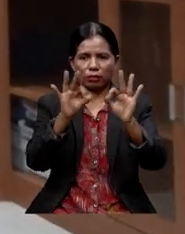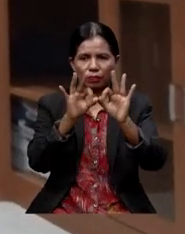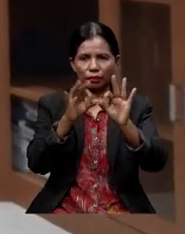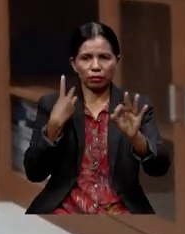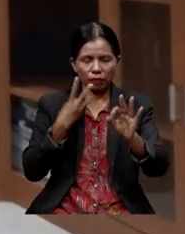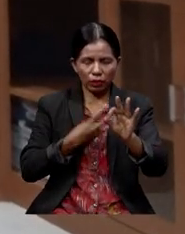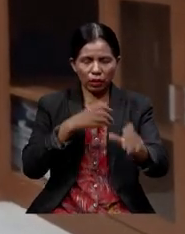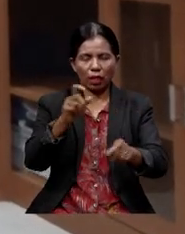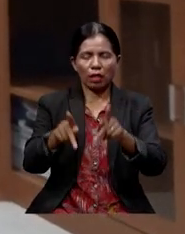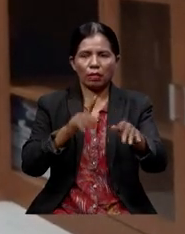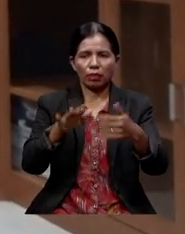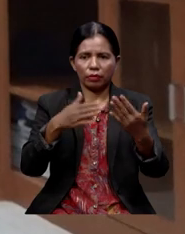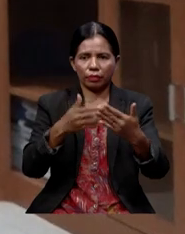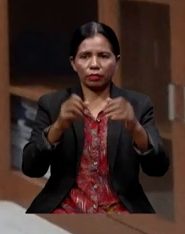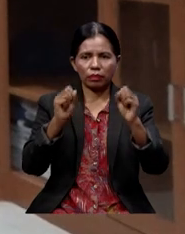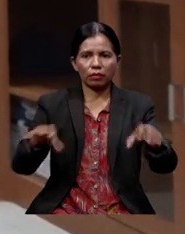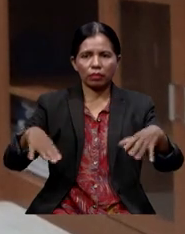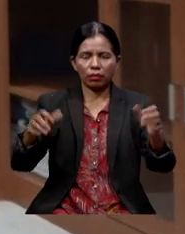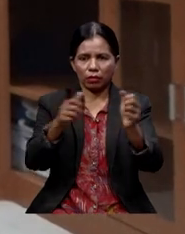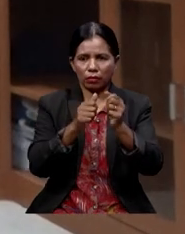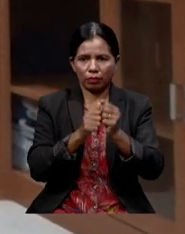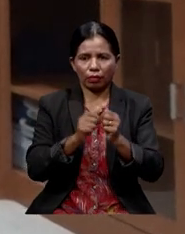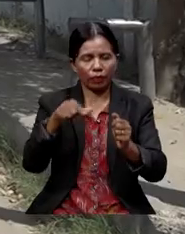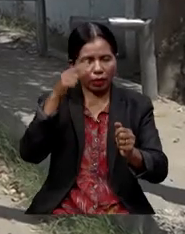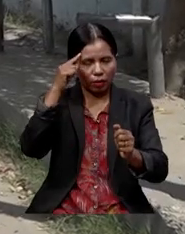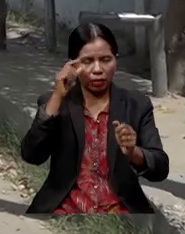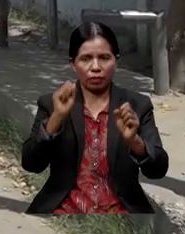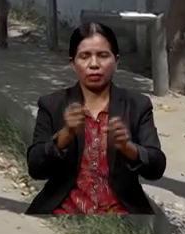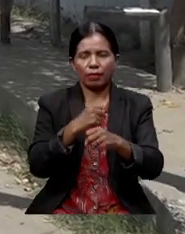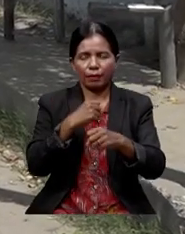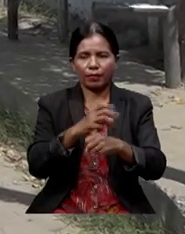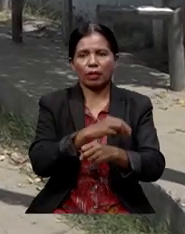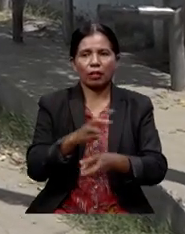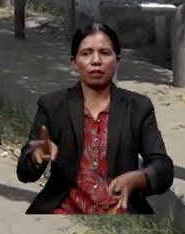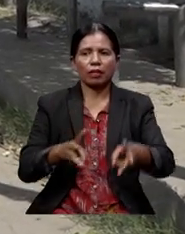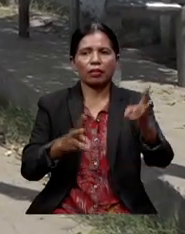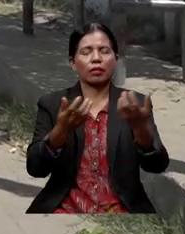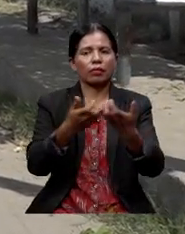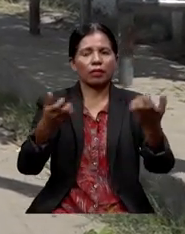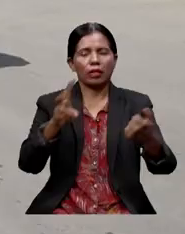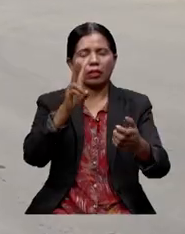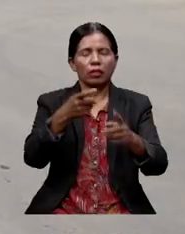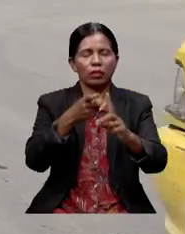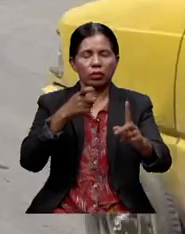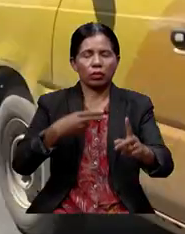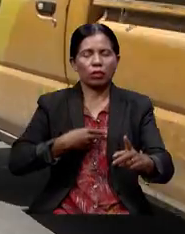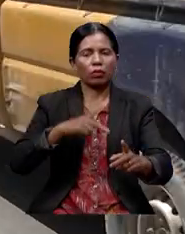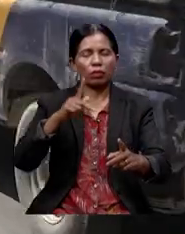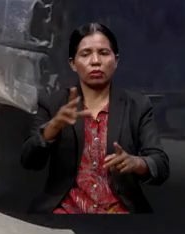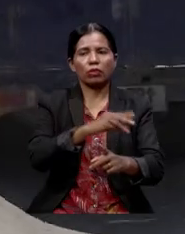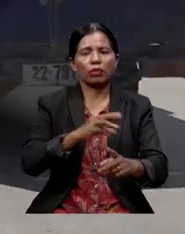itene sociedade, ne bele, collabora dei. Governo mosse halo allargamento per strada, rifare rua, russicolo junto, fatto